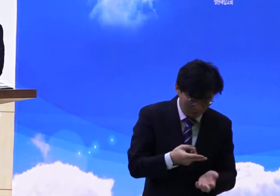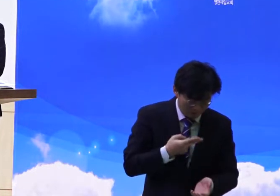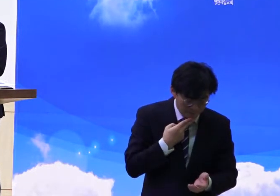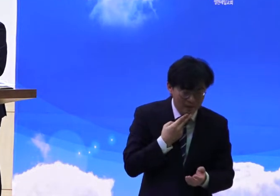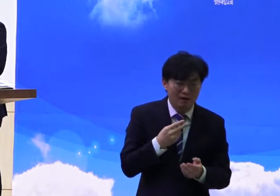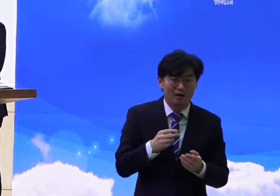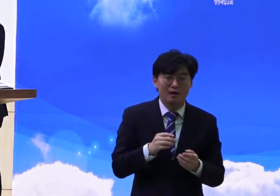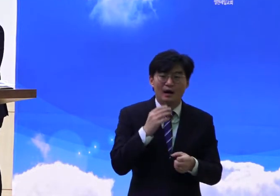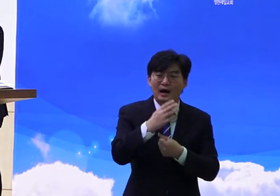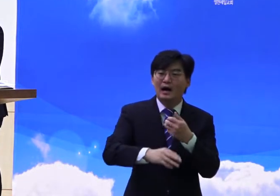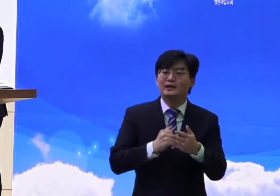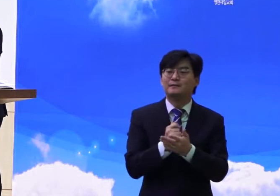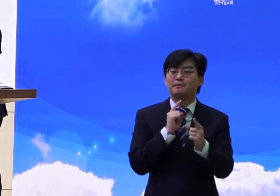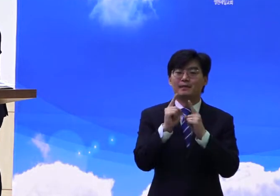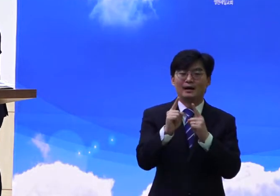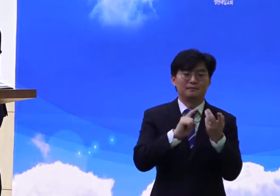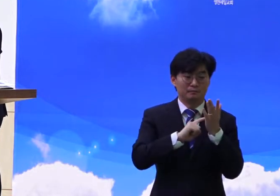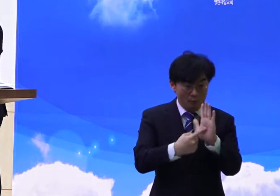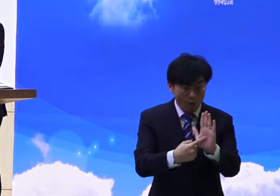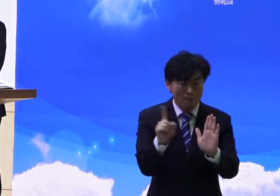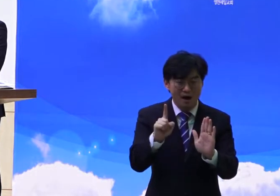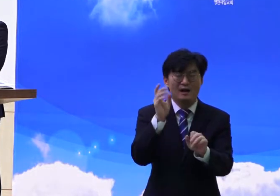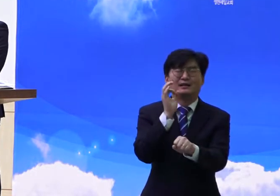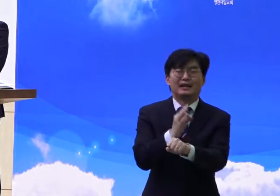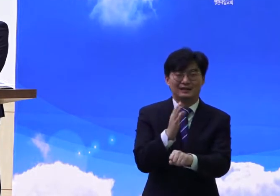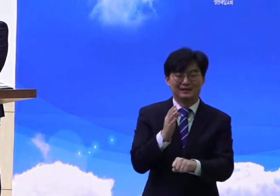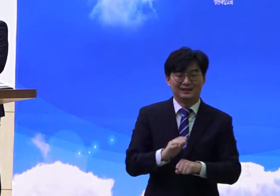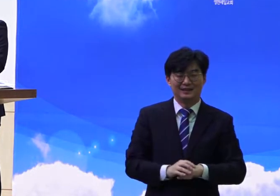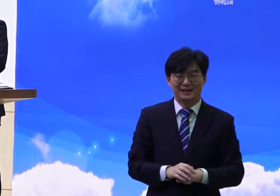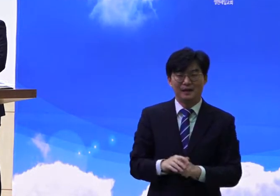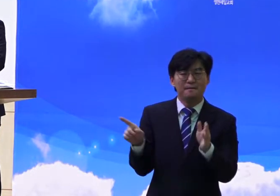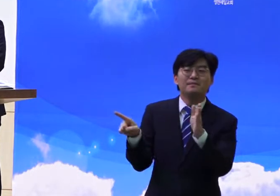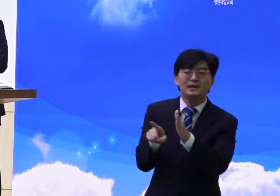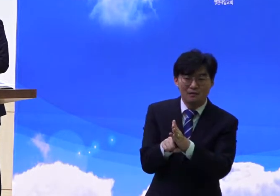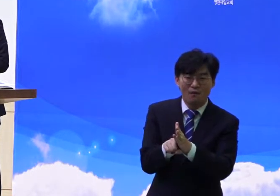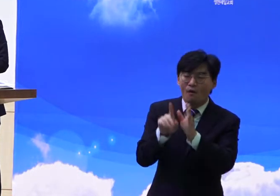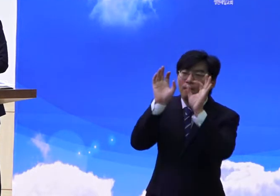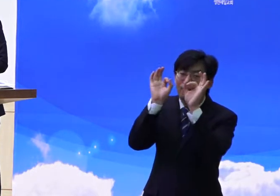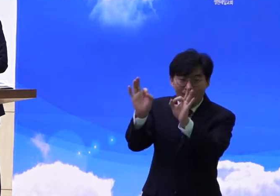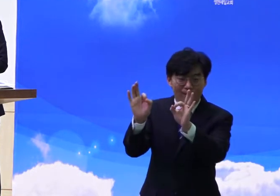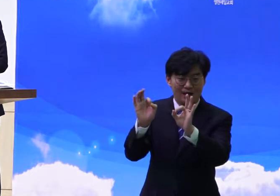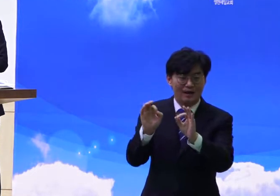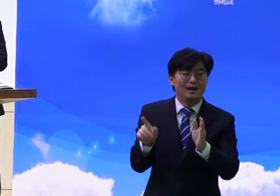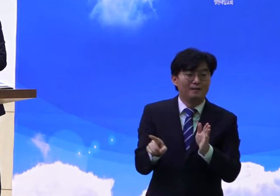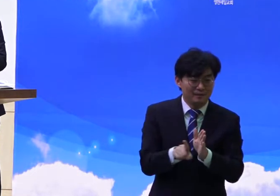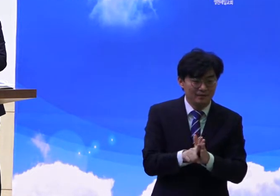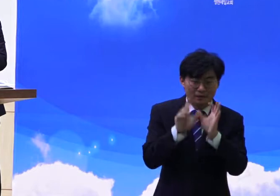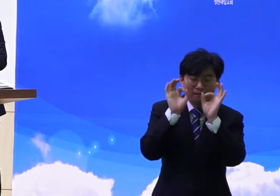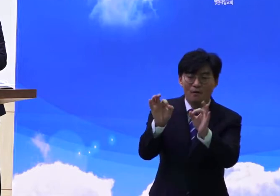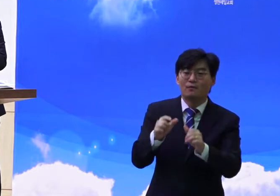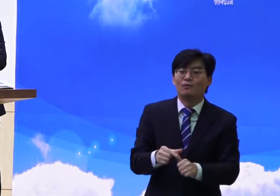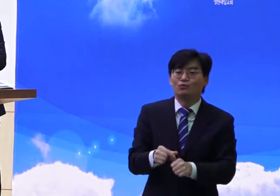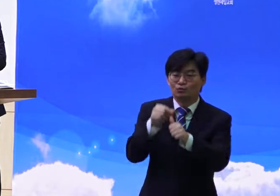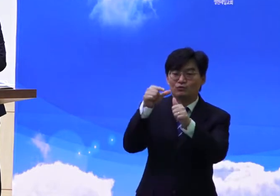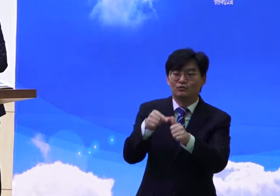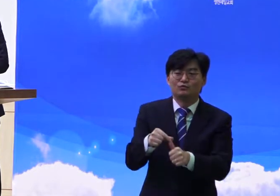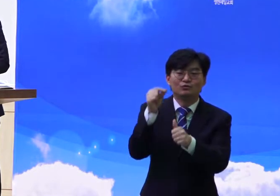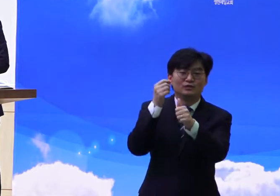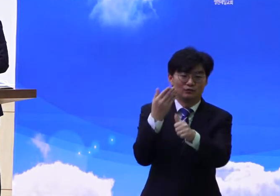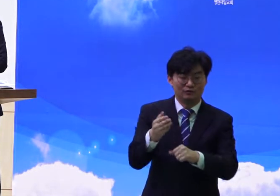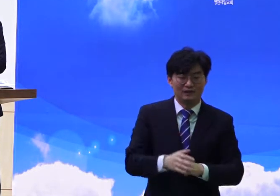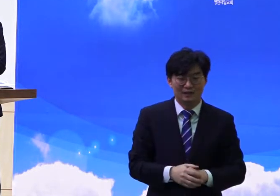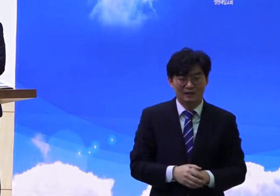살리라. 믿는 자마다 영생을 얻으리라. 믿으면 구원을 받으리라. 주 예수를